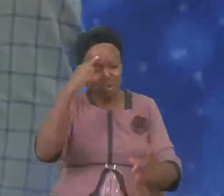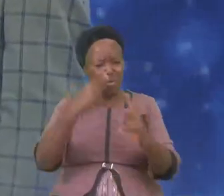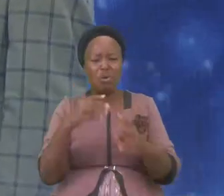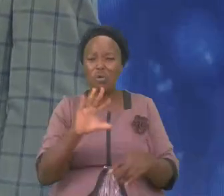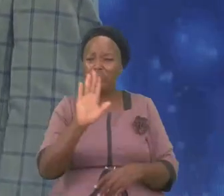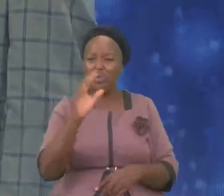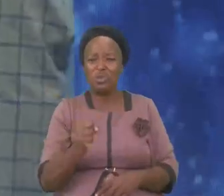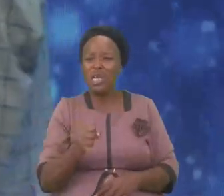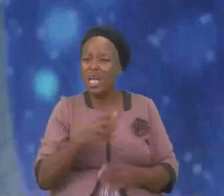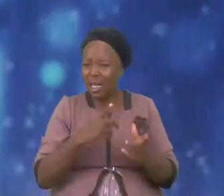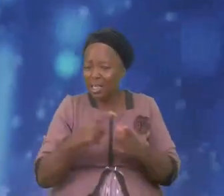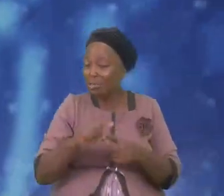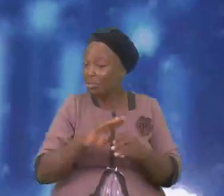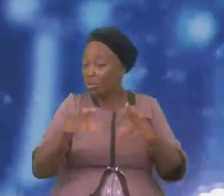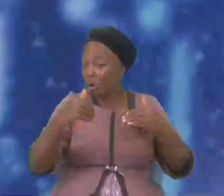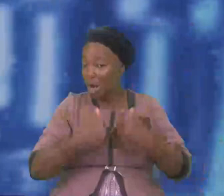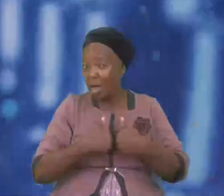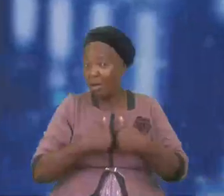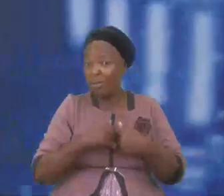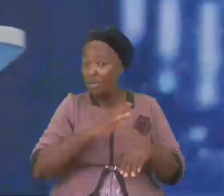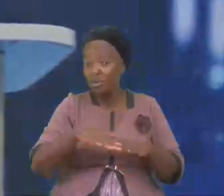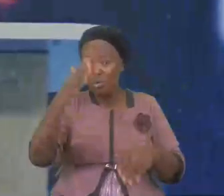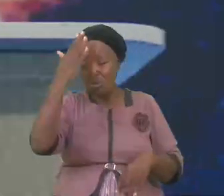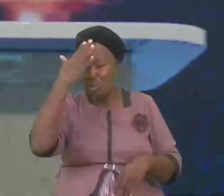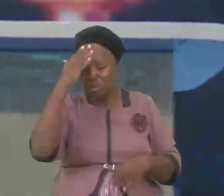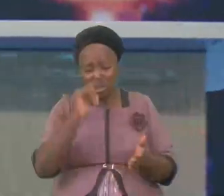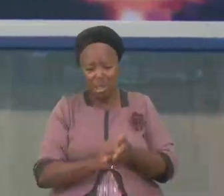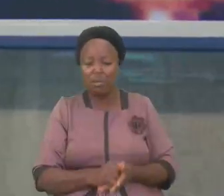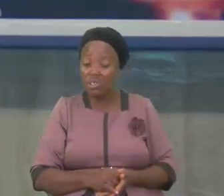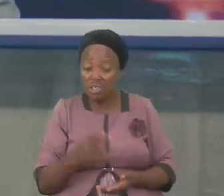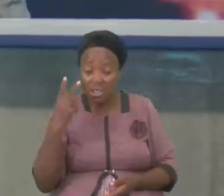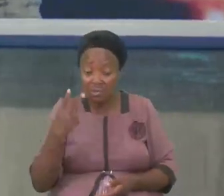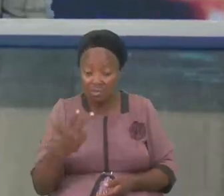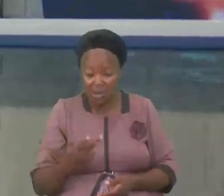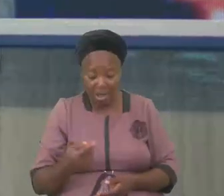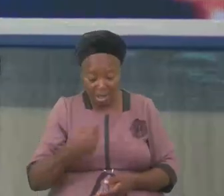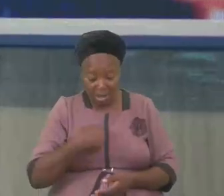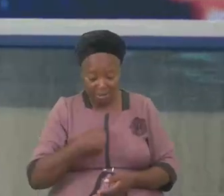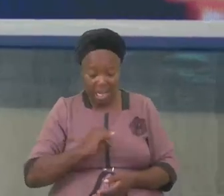aucun but personnel, et tu ne sais pas que voici, je suis,